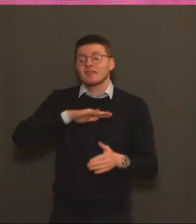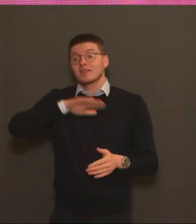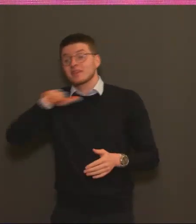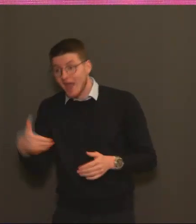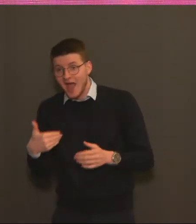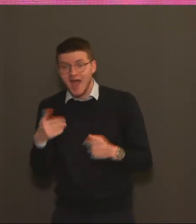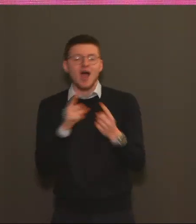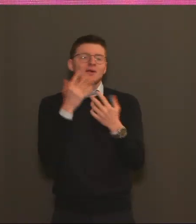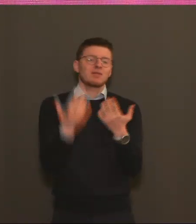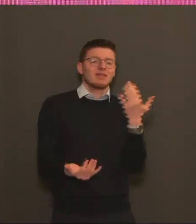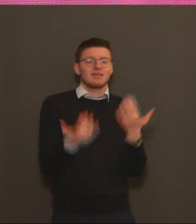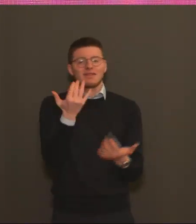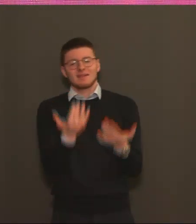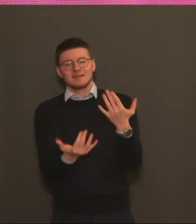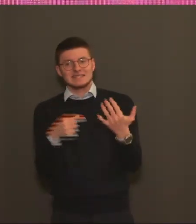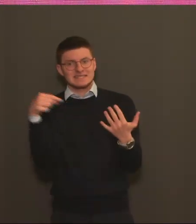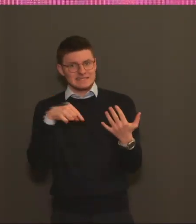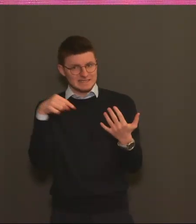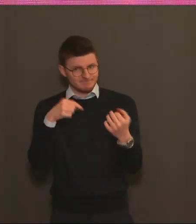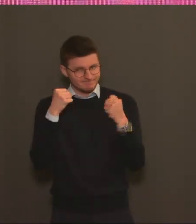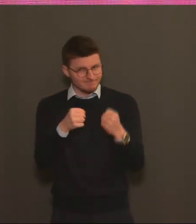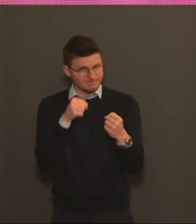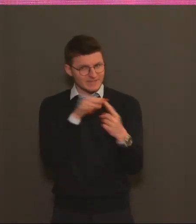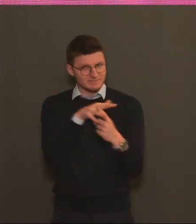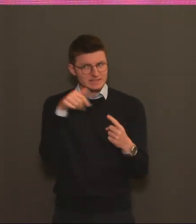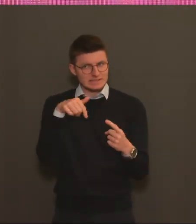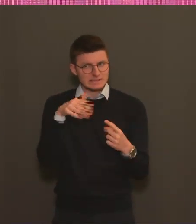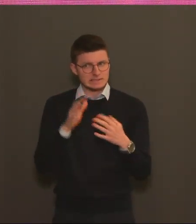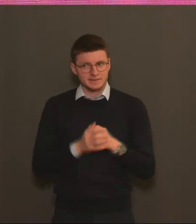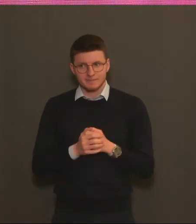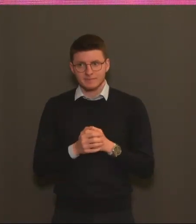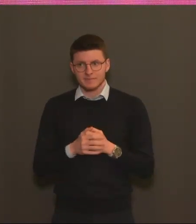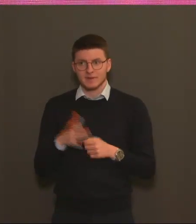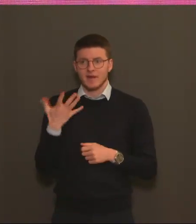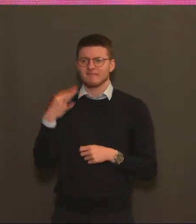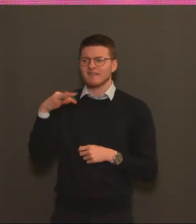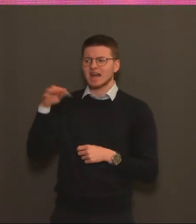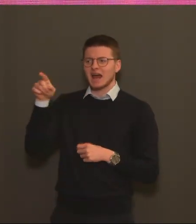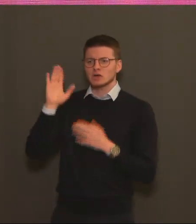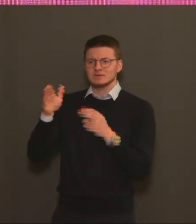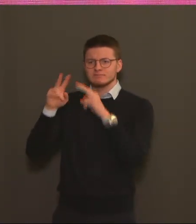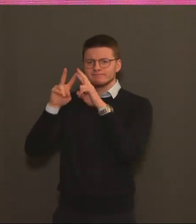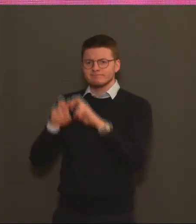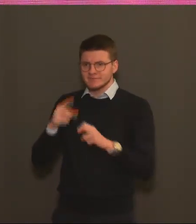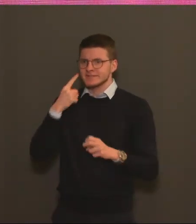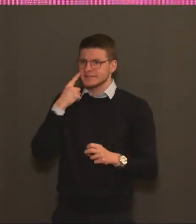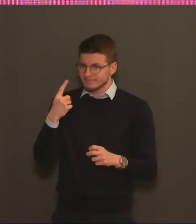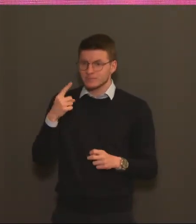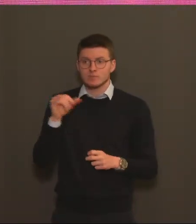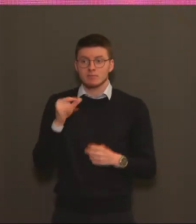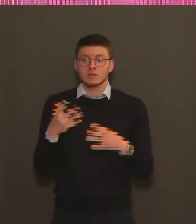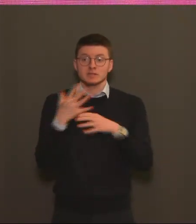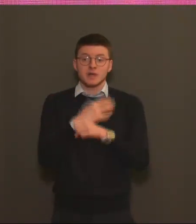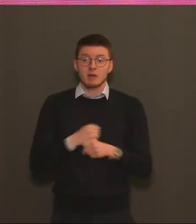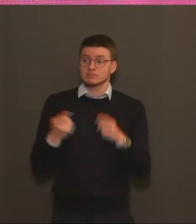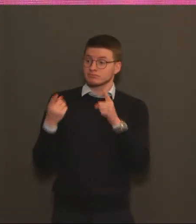Uit een Franse studie blijkt dat carpoolen een risico voor besmetting is. Veel meer dan het gebruik van het